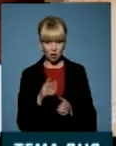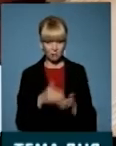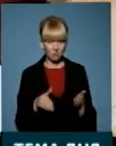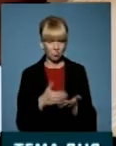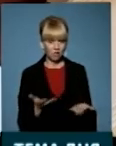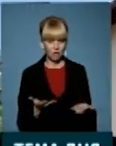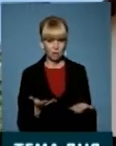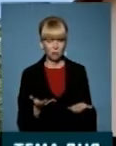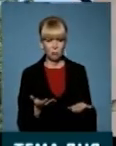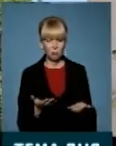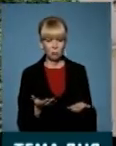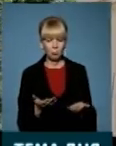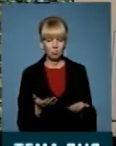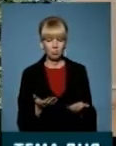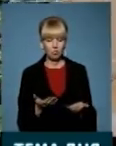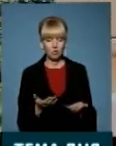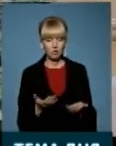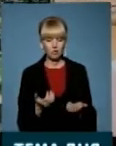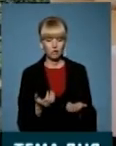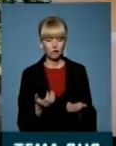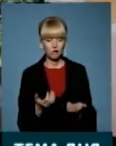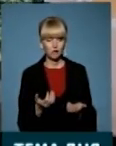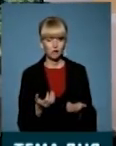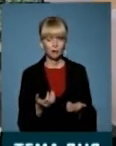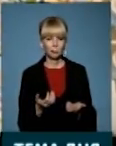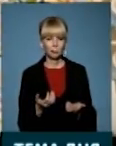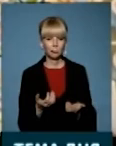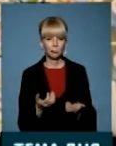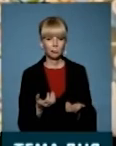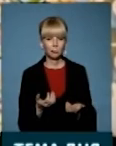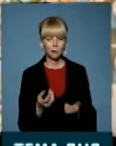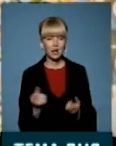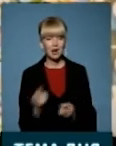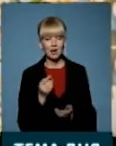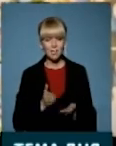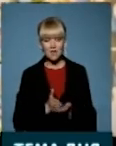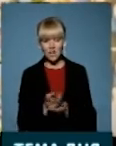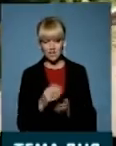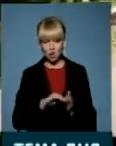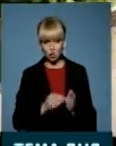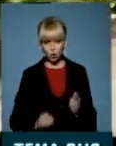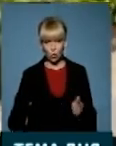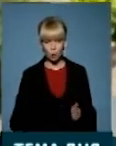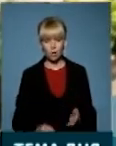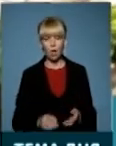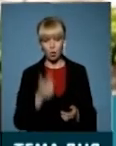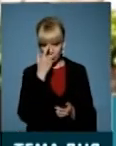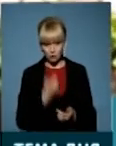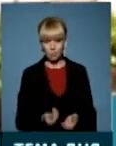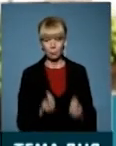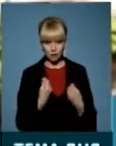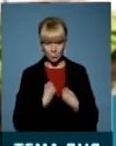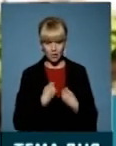дві лісниці можна робити. Іде на вихід це сходи, так? Припис нам надали,